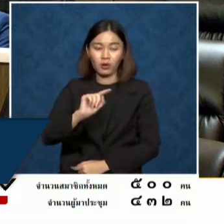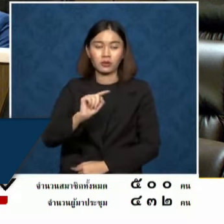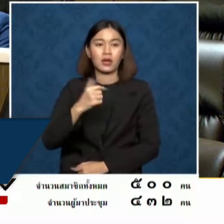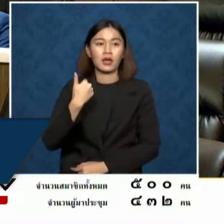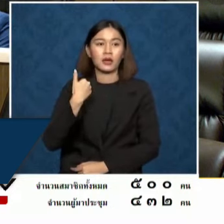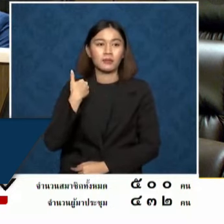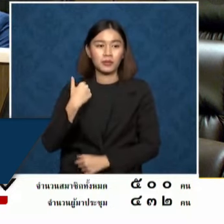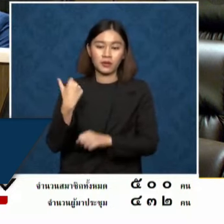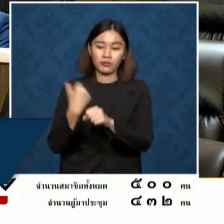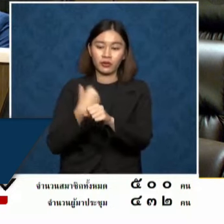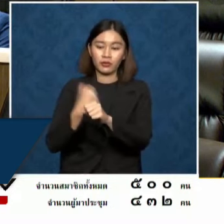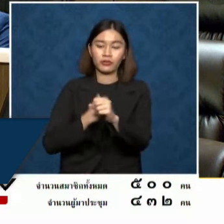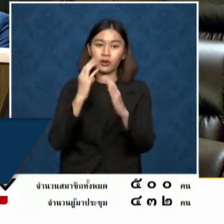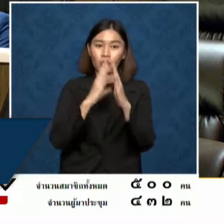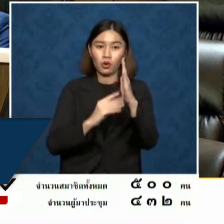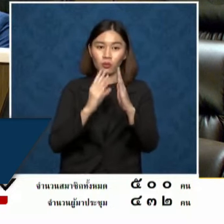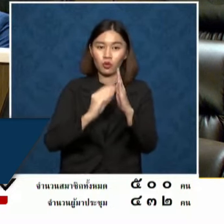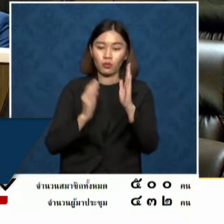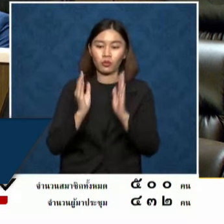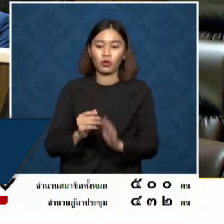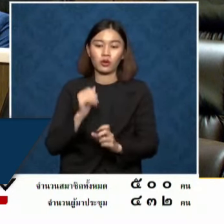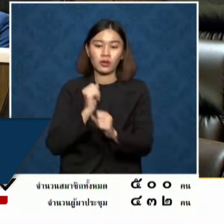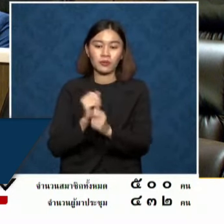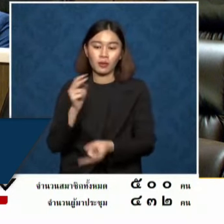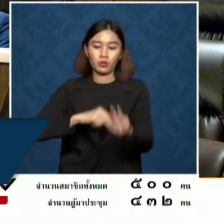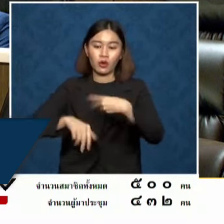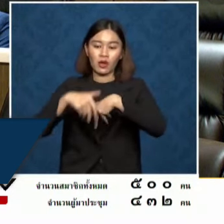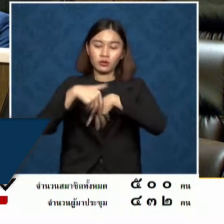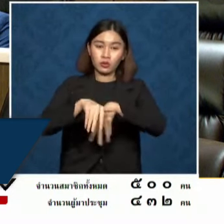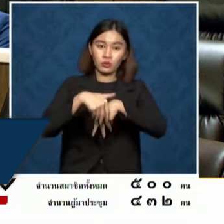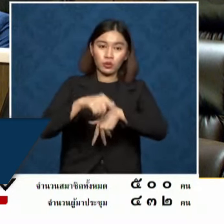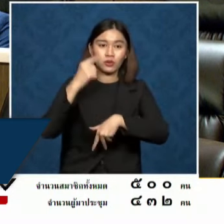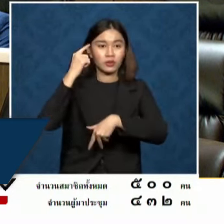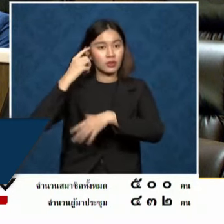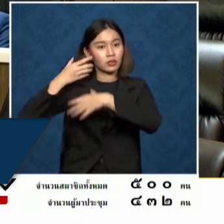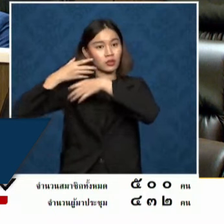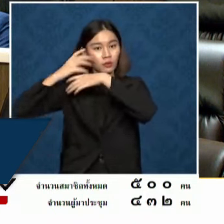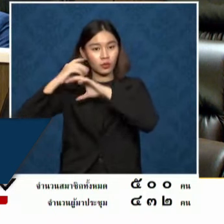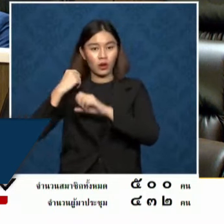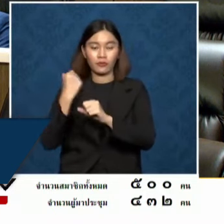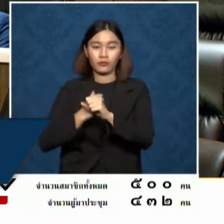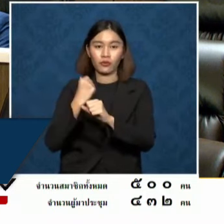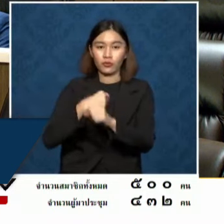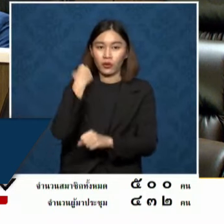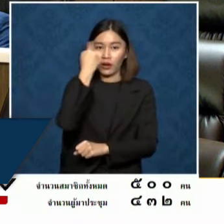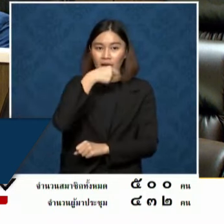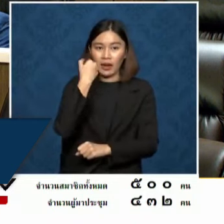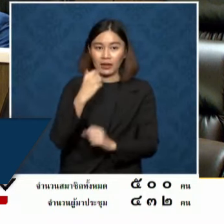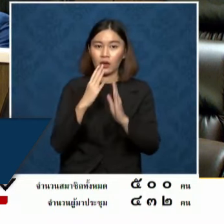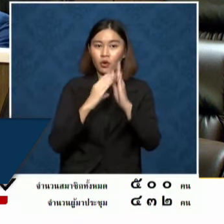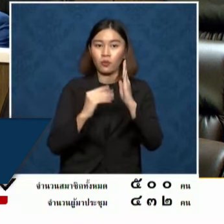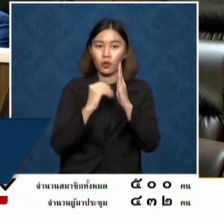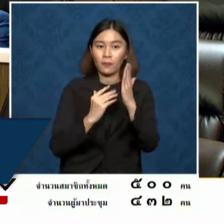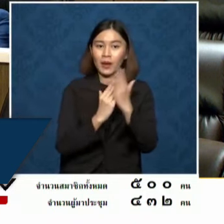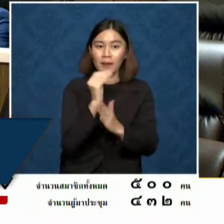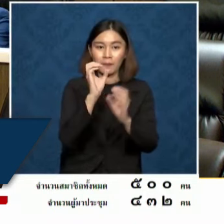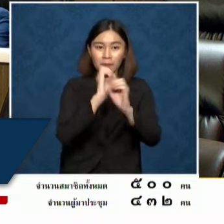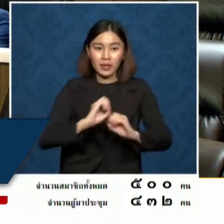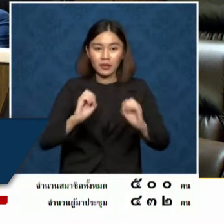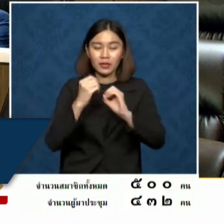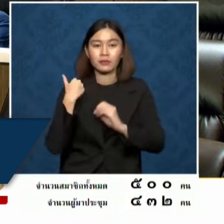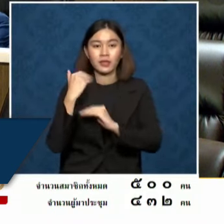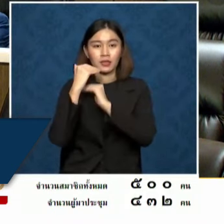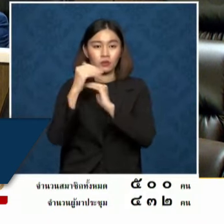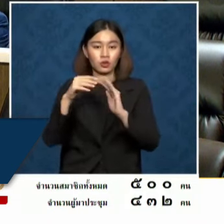มีการฝึกอบรมเจ้าหน้าที่ดูแลผู้ชุมนุมทั้งการฝึกทบทวนและฝึกผู้ที่ไม่เคยผ่านการฝึกอบรมรวมทั้ง